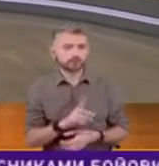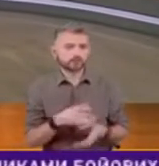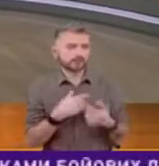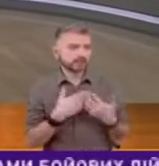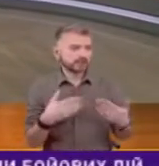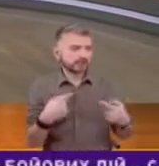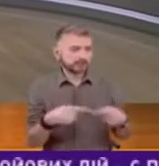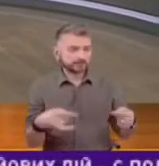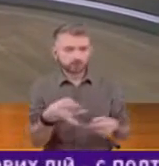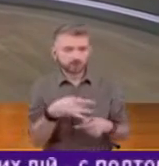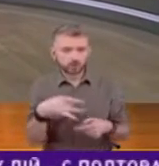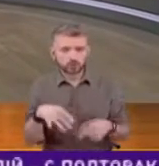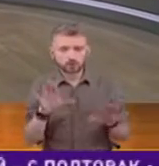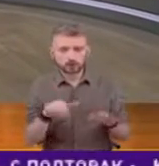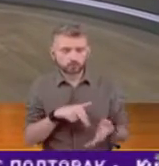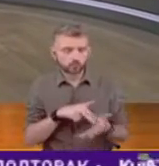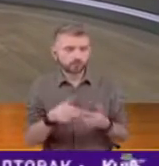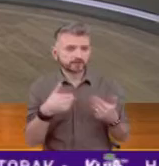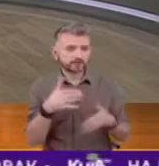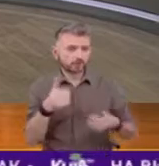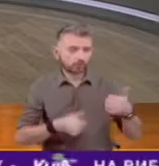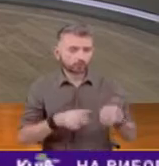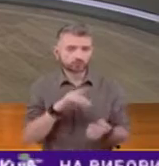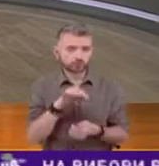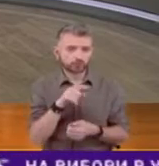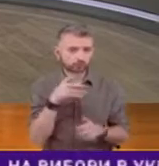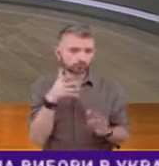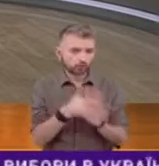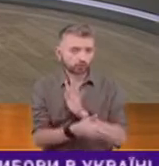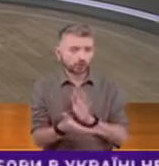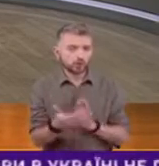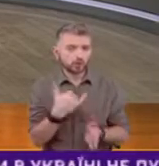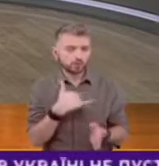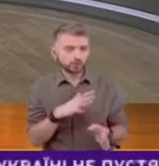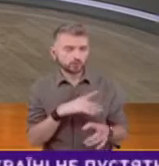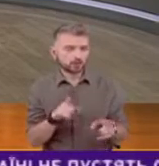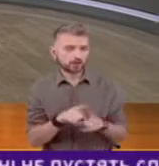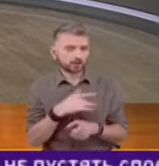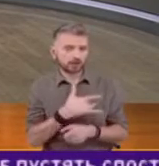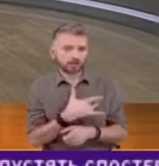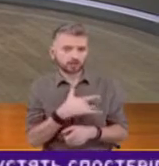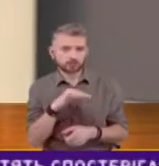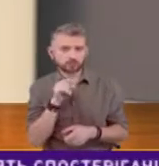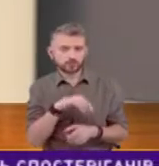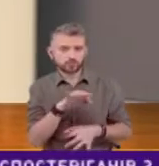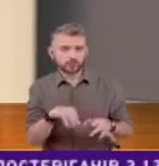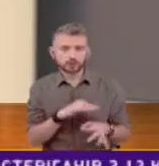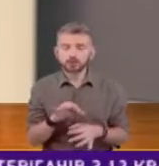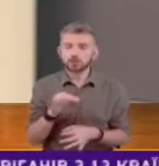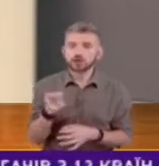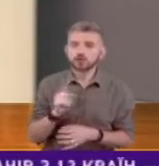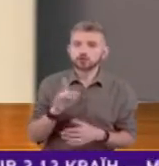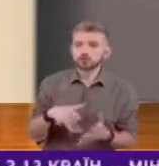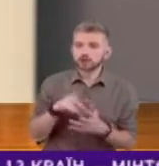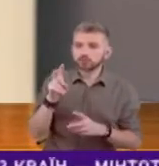різних районах. Нехай проходить відкритий конкурс, прозоро. Тому в мене були такі застереження, наприклад, до цього проєкту. З приводу того, що